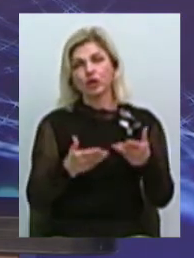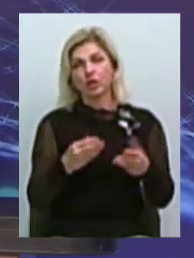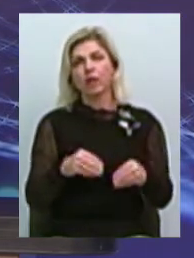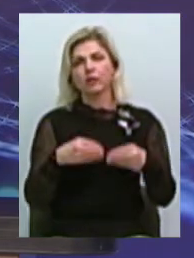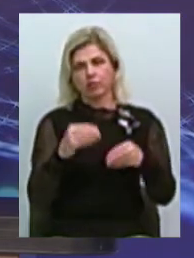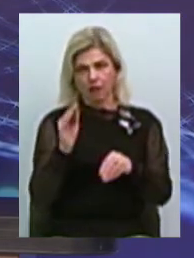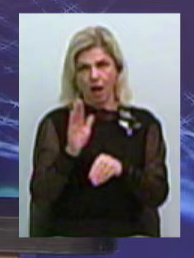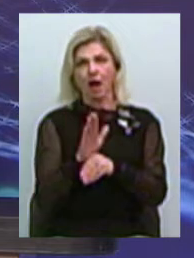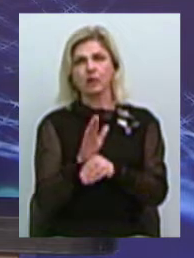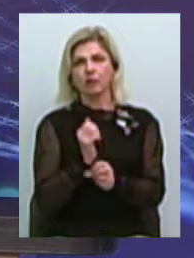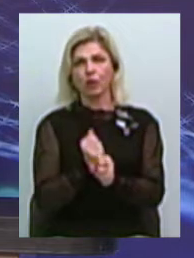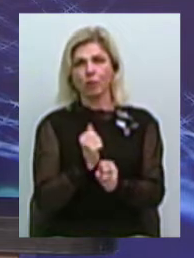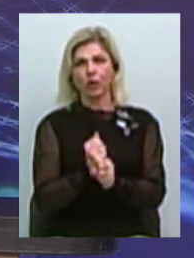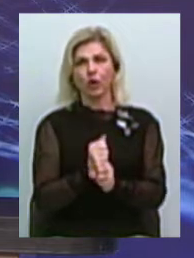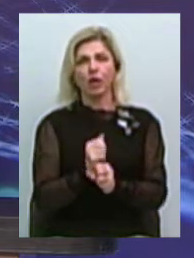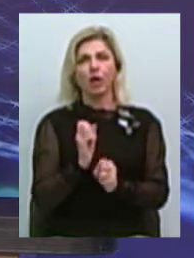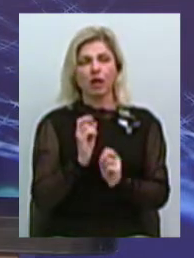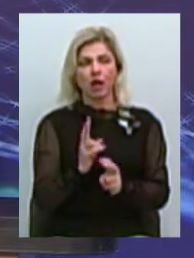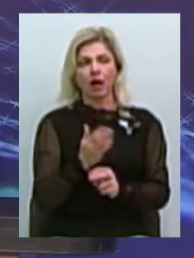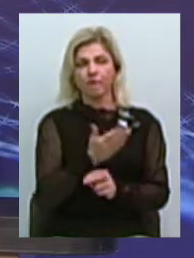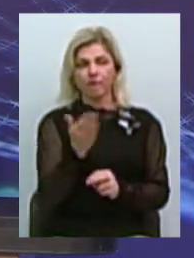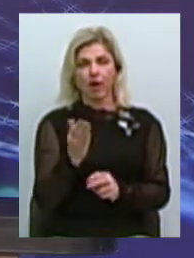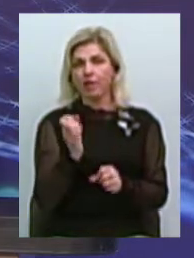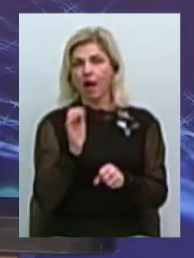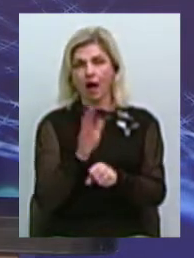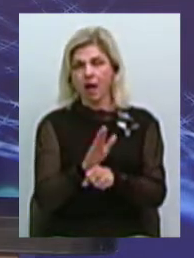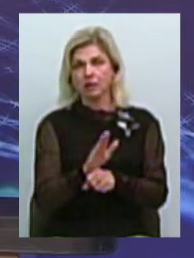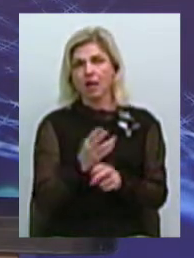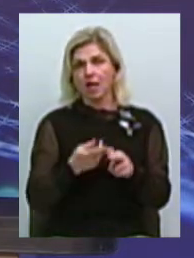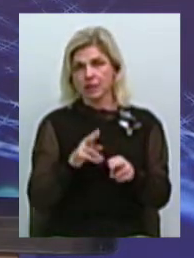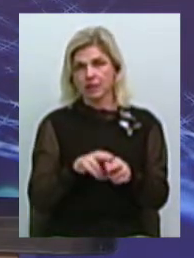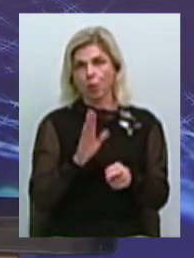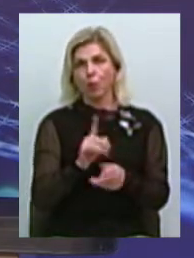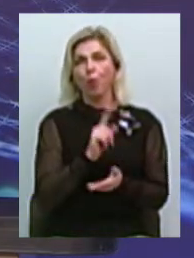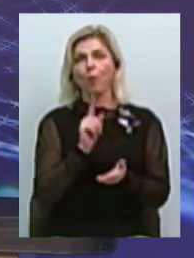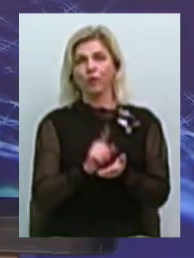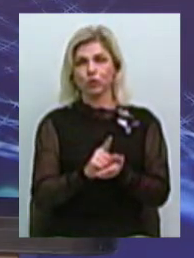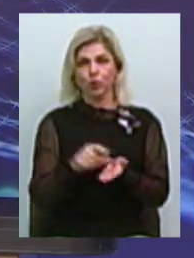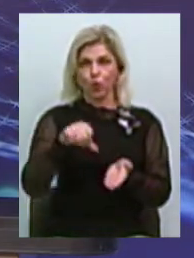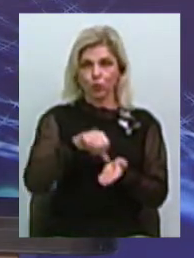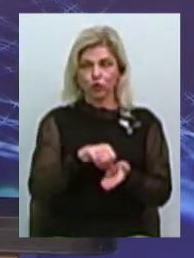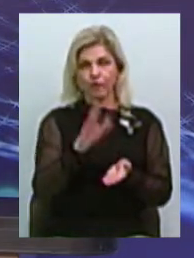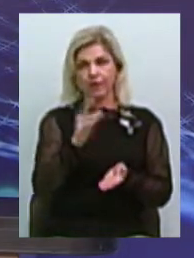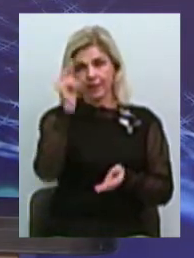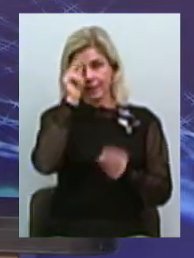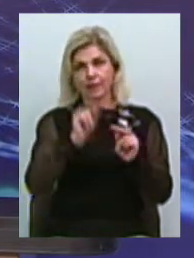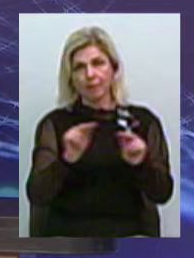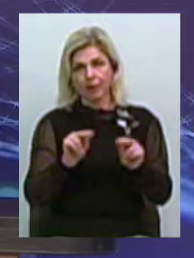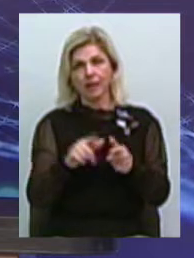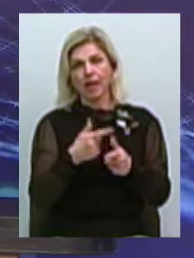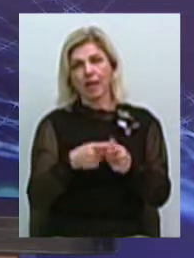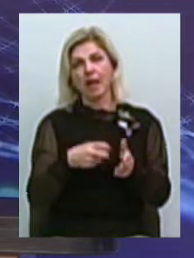наказ, який ви розумієте, якщо виданий наказ, то це є обов'язкова участь у даному семінарі, чи все ж таки писати